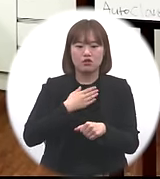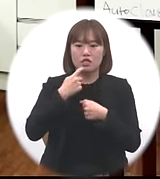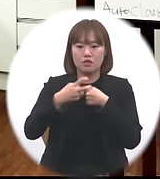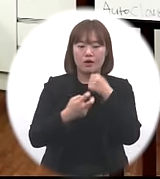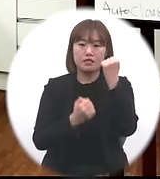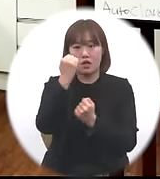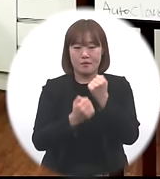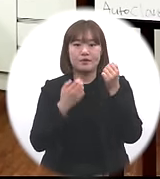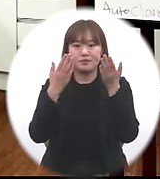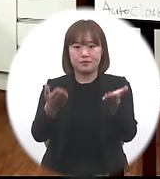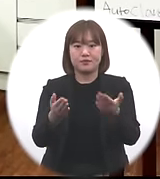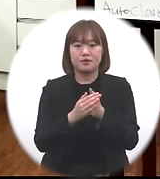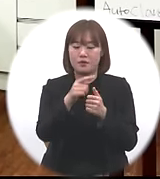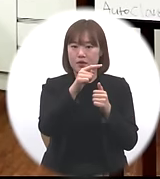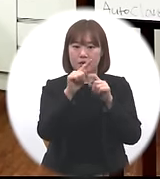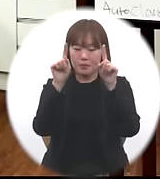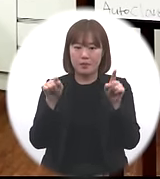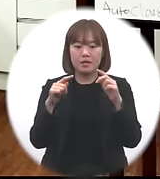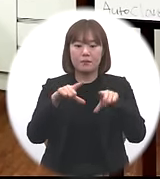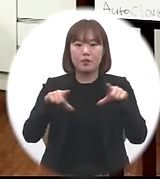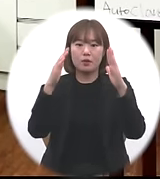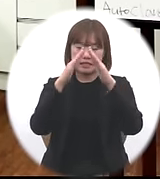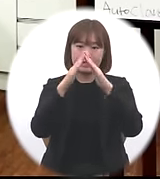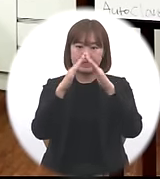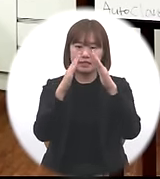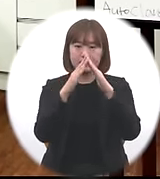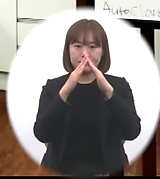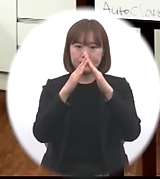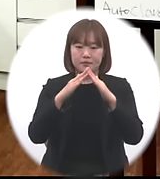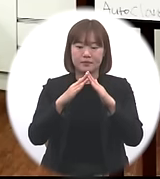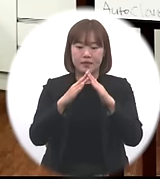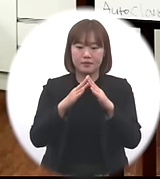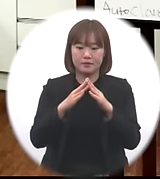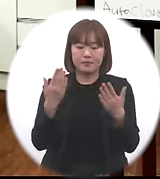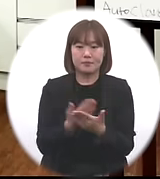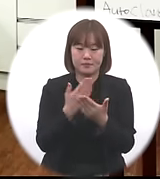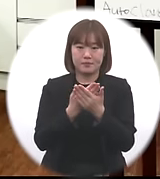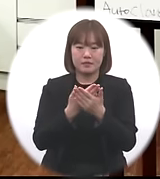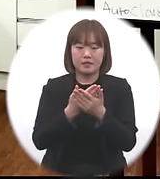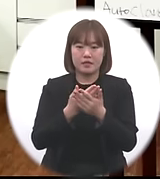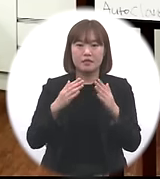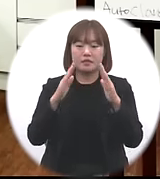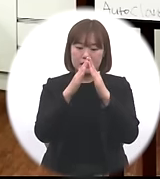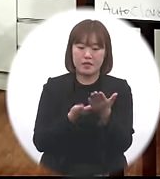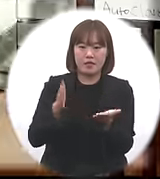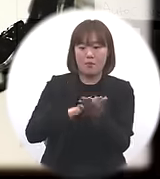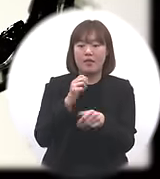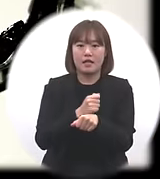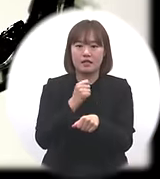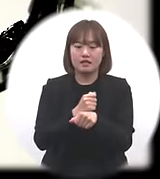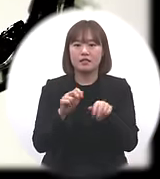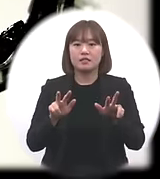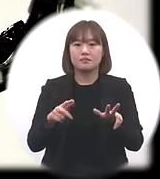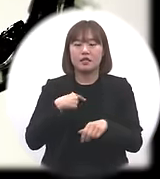드리면 사실은 이렇게 단독주택을 개조해서 조금 좀 편안한 분위기에서 환자분들 만나보려고 노력을 하고 있고요. 말씀드린